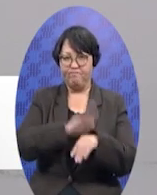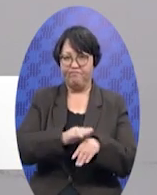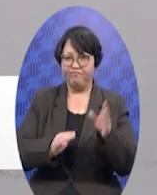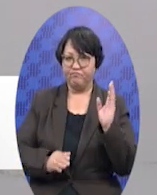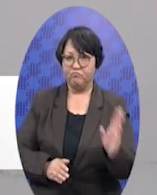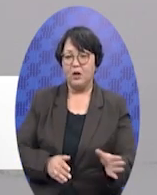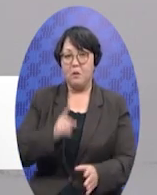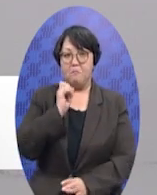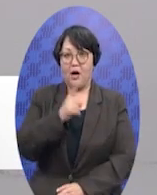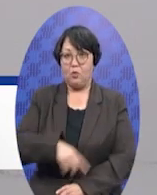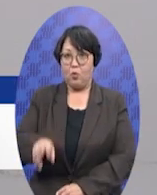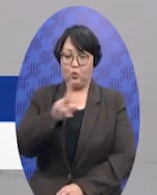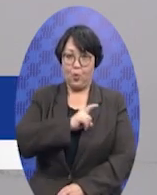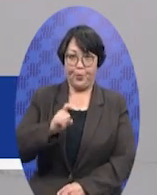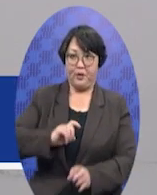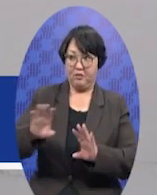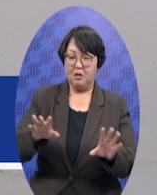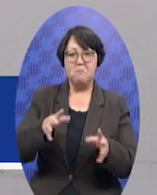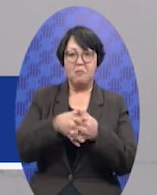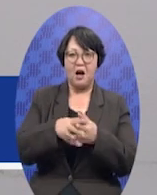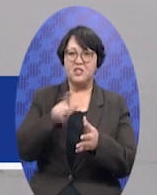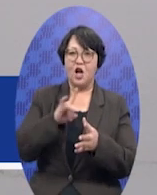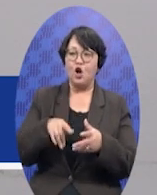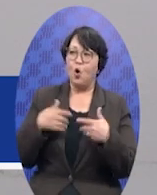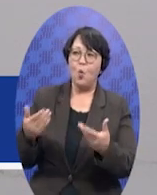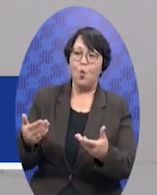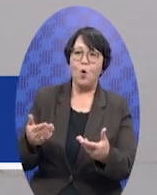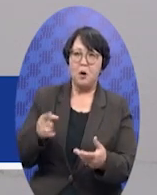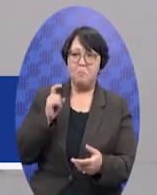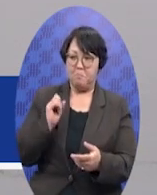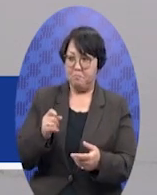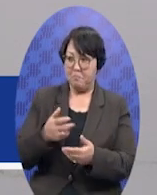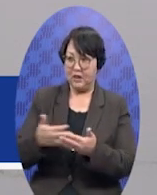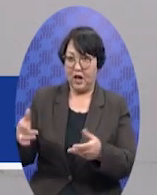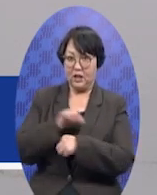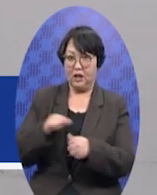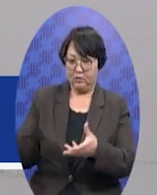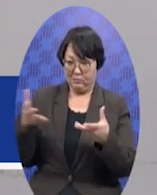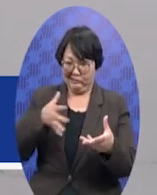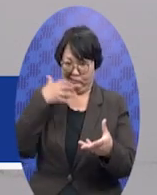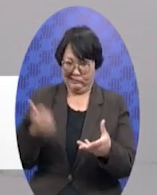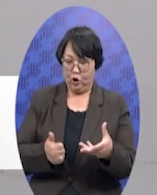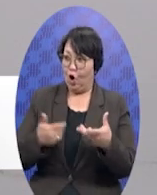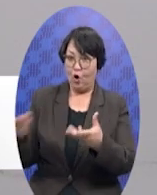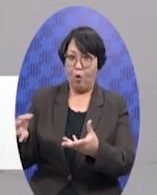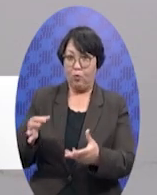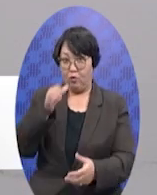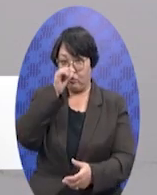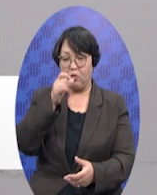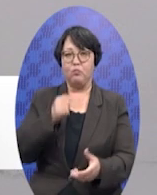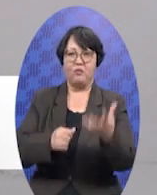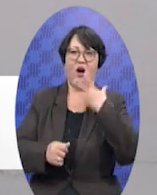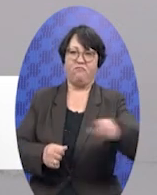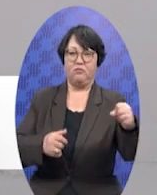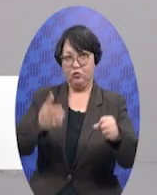банкн дээр илэрхий юм бол санхүүжилтийн одоо их үсрийг буцаан татах асуудлыг бол Монгол банк шийдвэрлэн. За түүнээс гадна дахин одоо